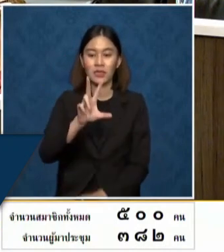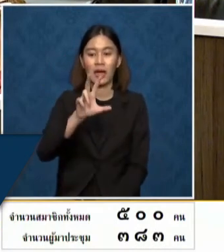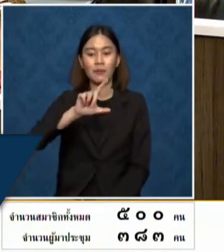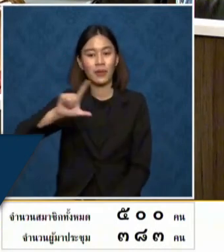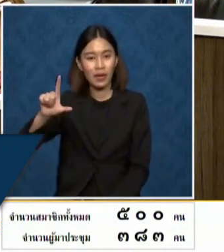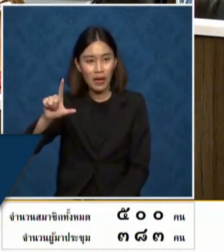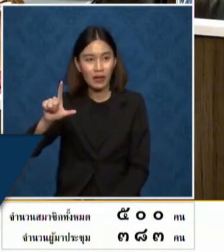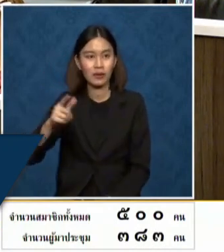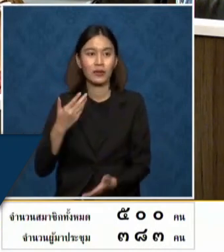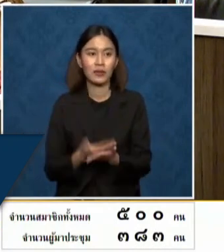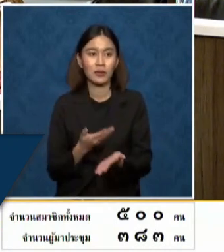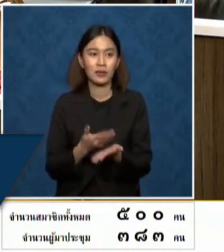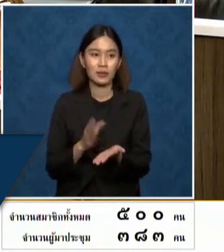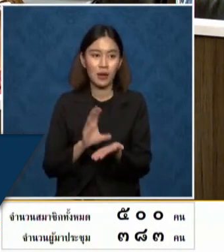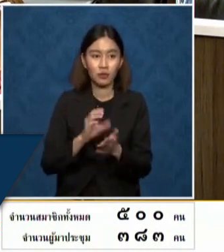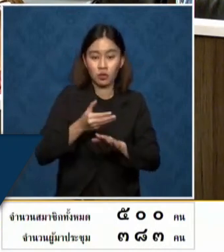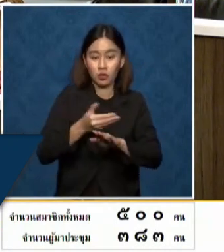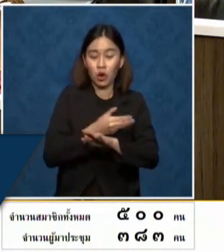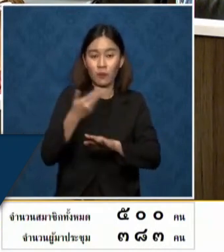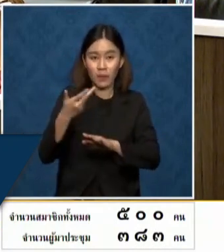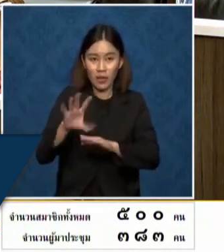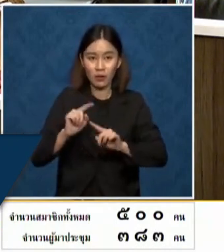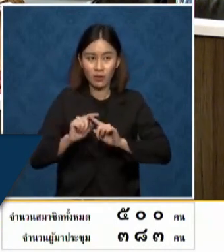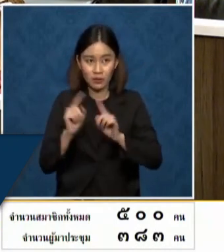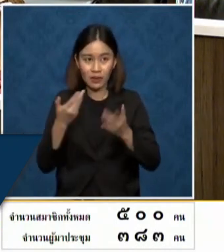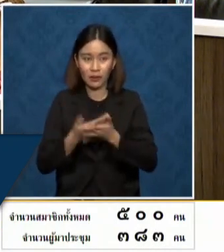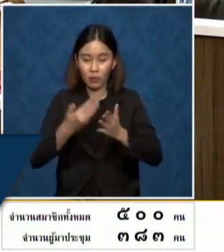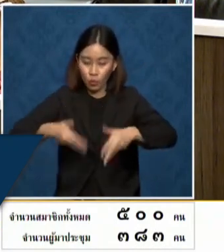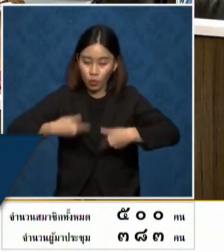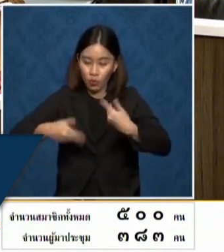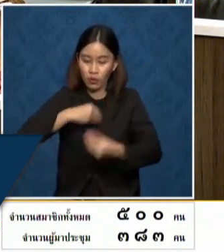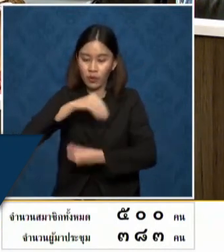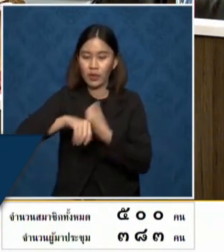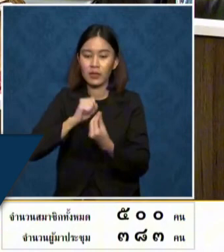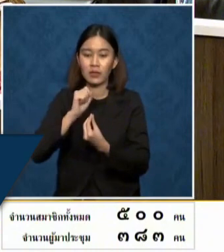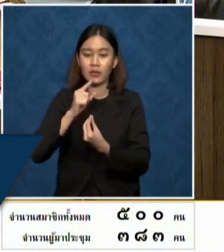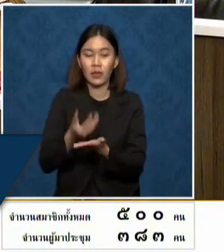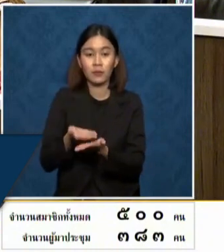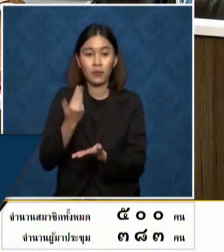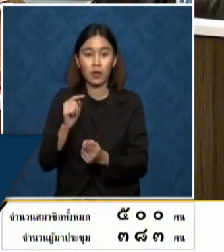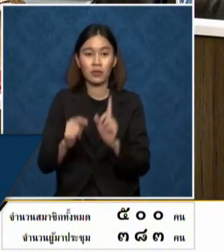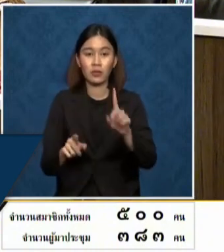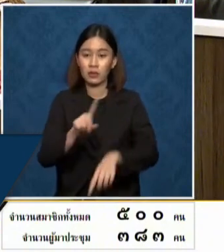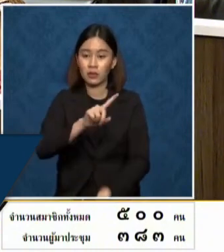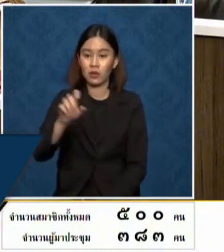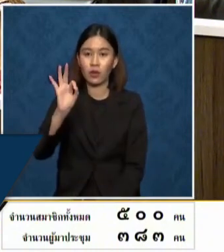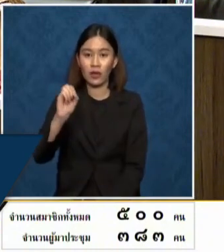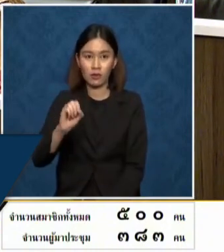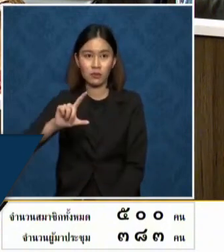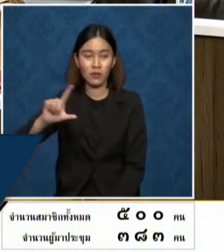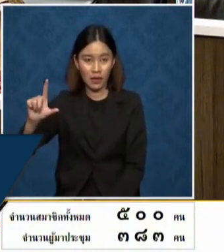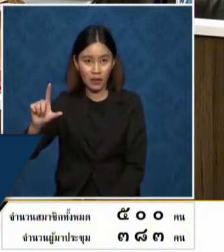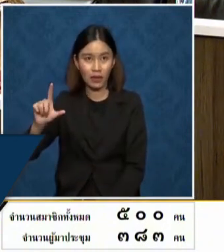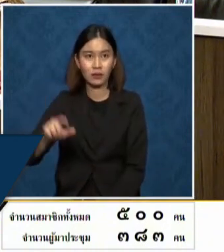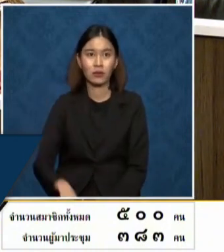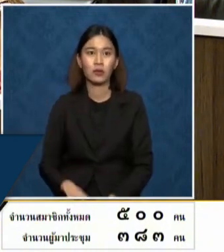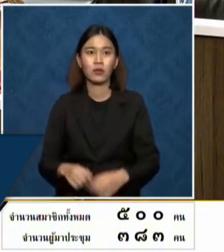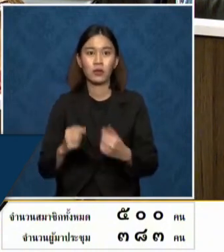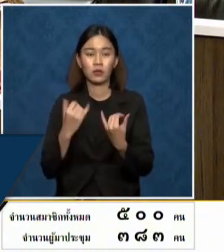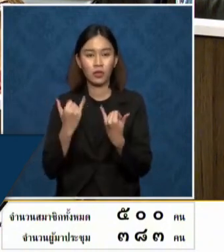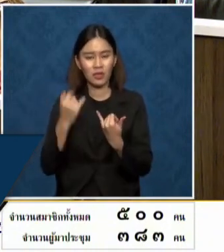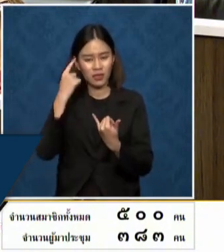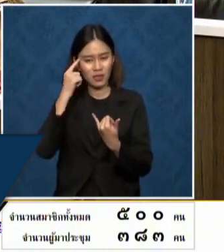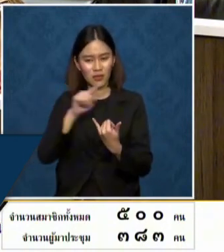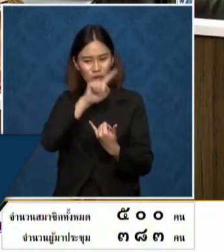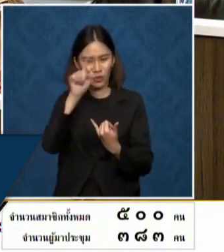3ล้านกว่าบาทและใช้งบพังงก่อนไปแล้วแต่กับสร้างมูลค่าทางเศรษฐกิจที่สูงถึง 190ล้านบาทซึ่งทำให้ผม